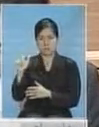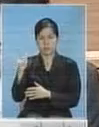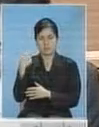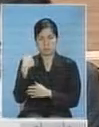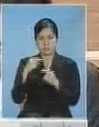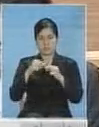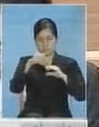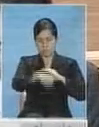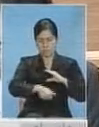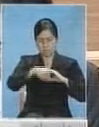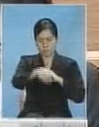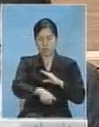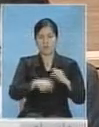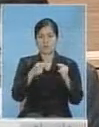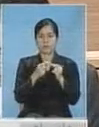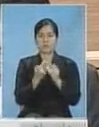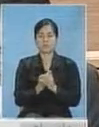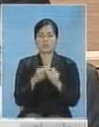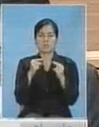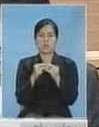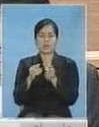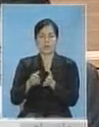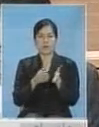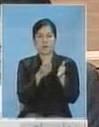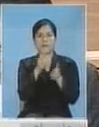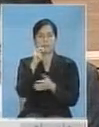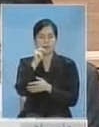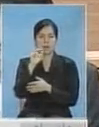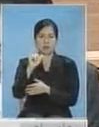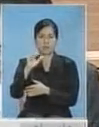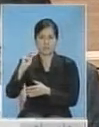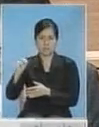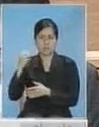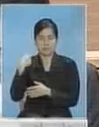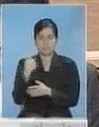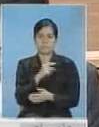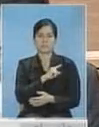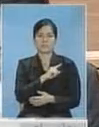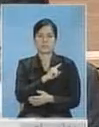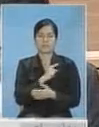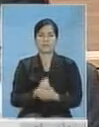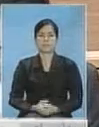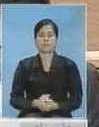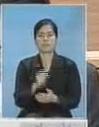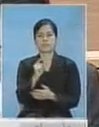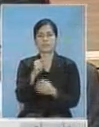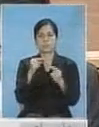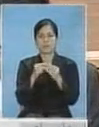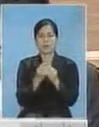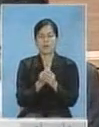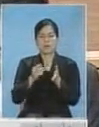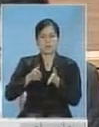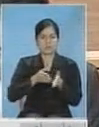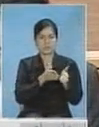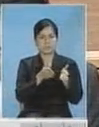มกรมเจ้าท่าเนี่ยรับผิดชอบนะครับในเรื่องแหล่งน้ำของประเทศทั้งหมดไม่ว่าจะเป็น25ลุ่